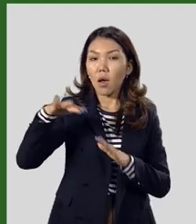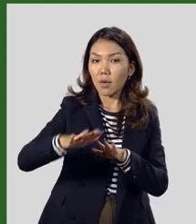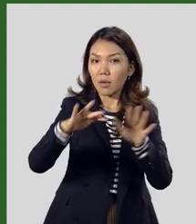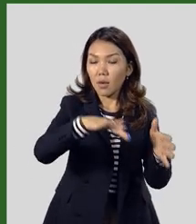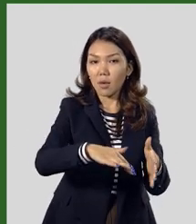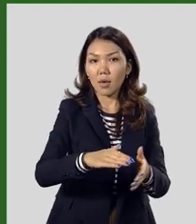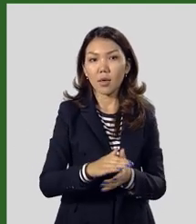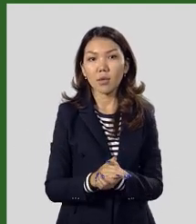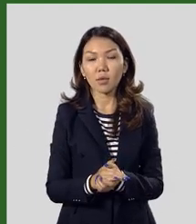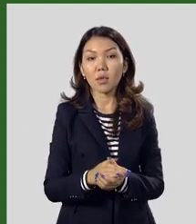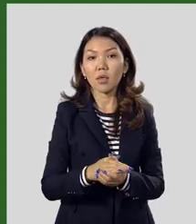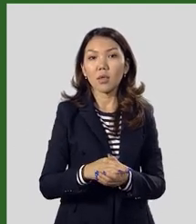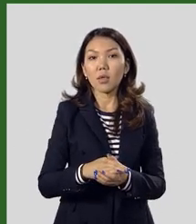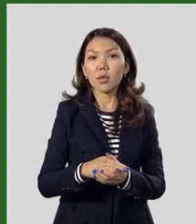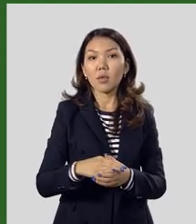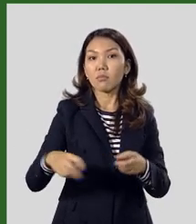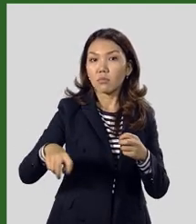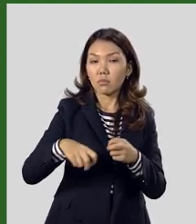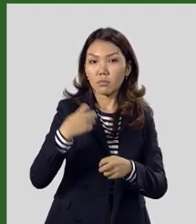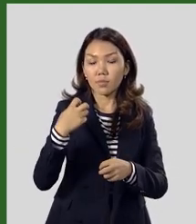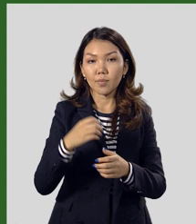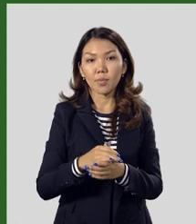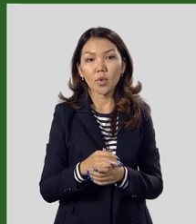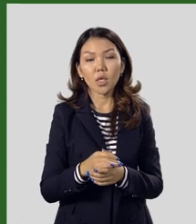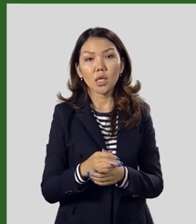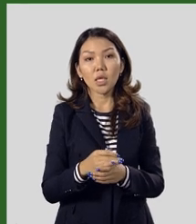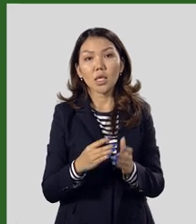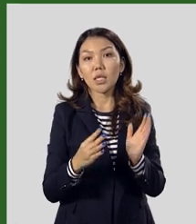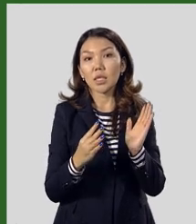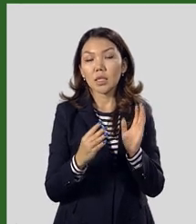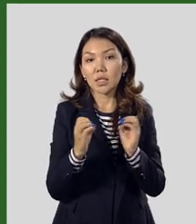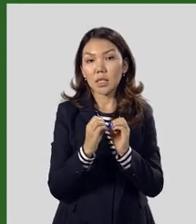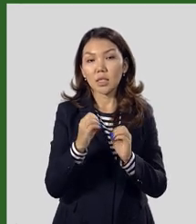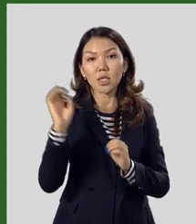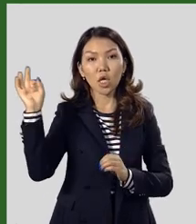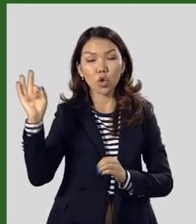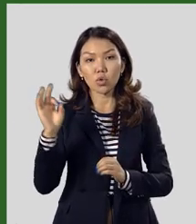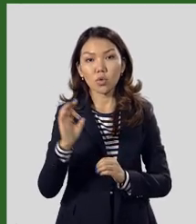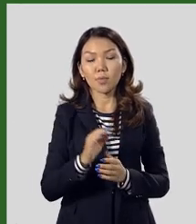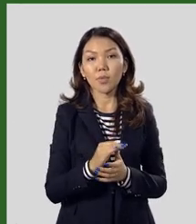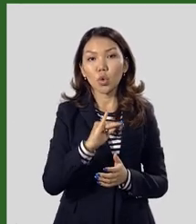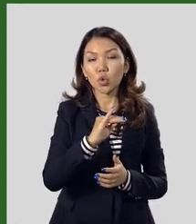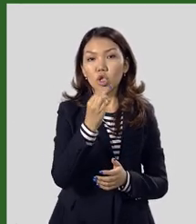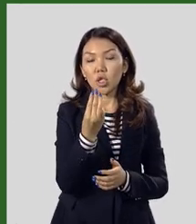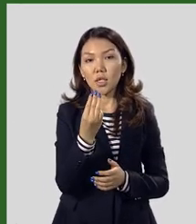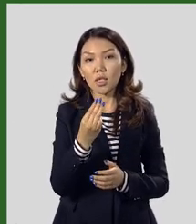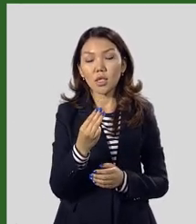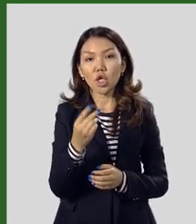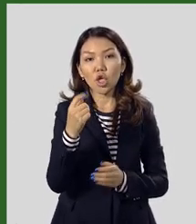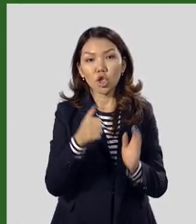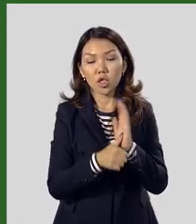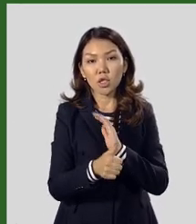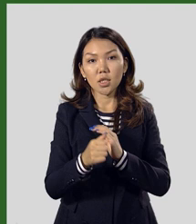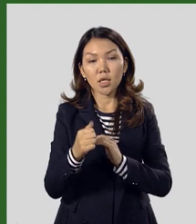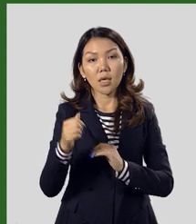Его координаты 10 градусов южной широты и 60 градусов восточной долготы. На